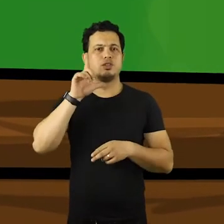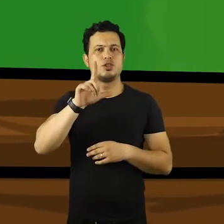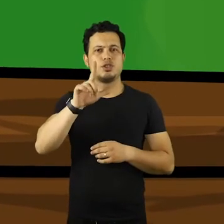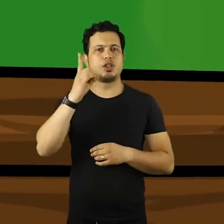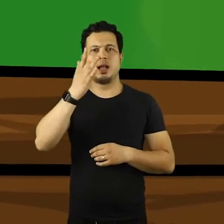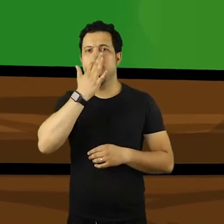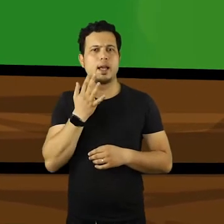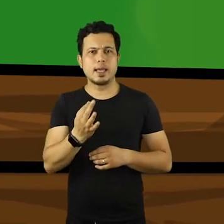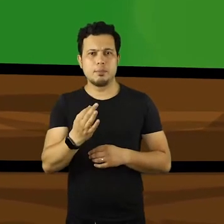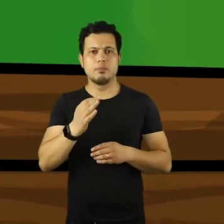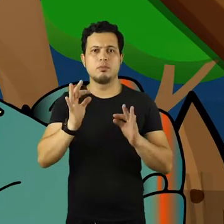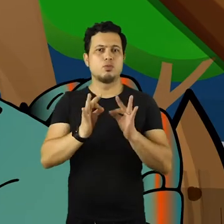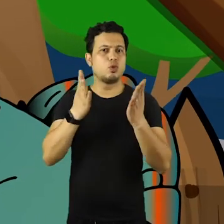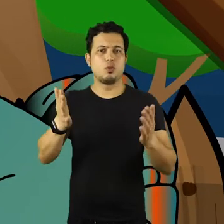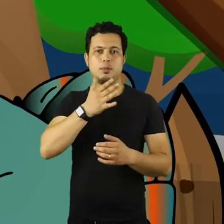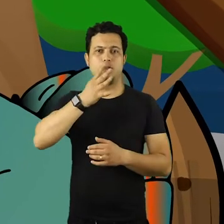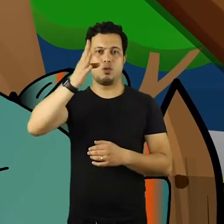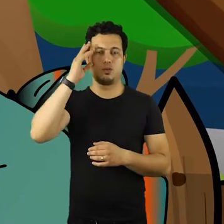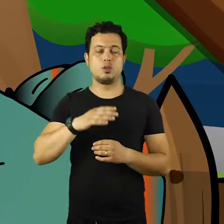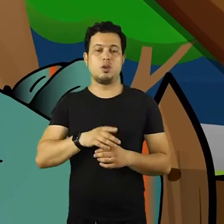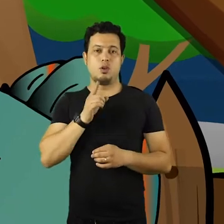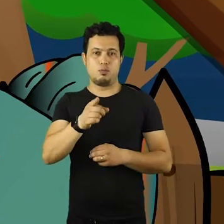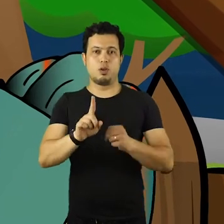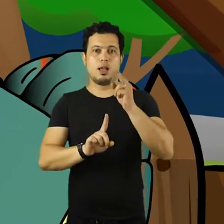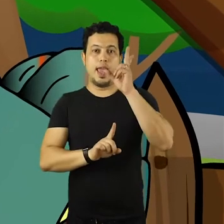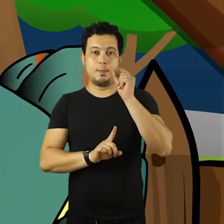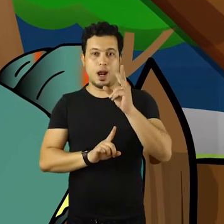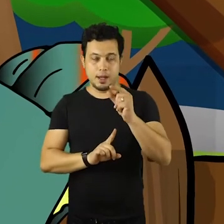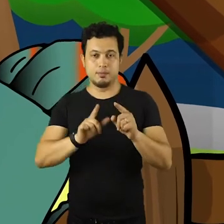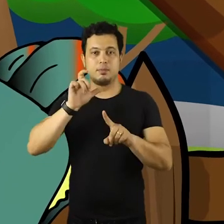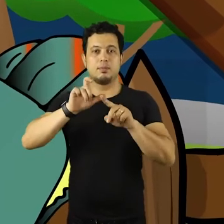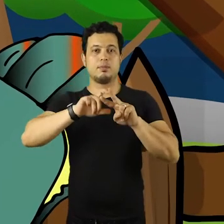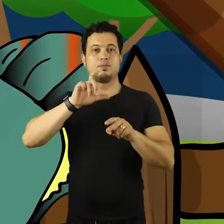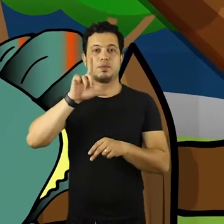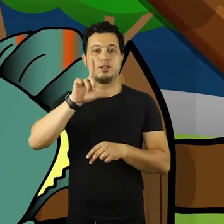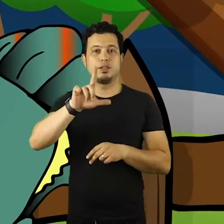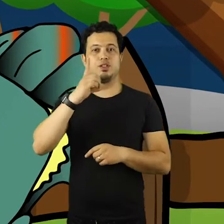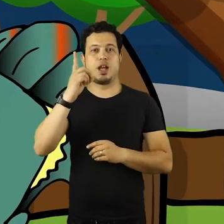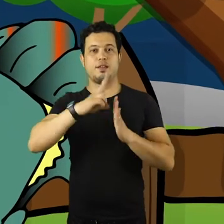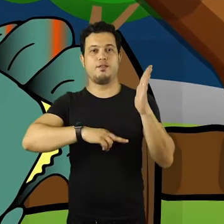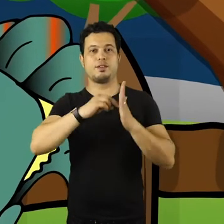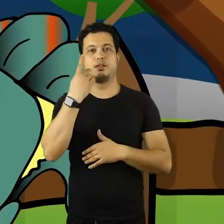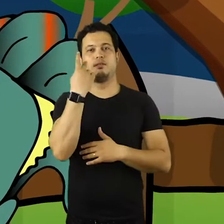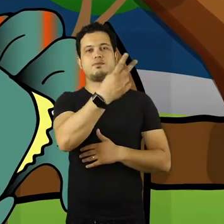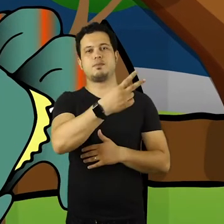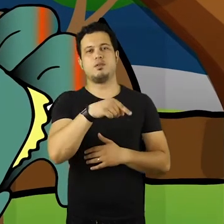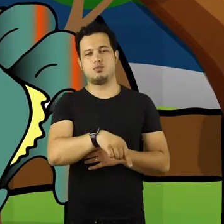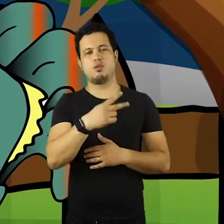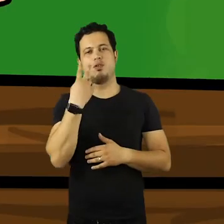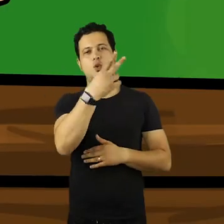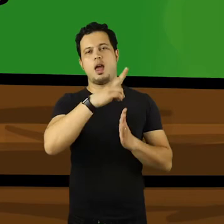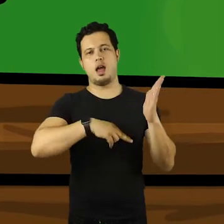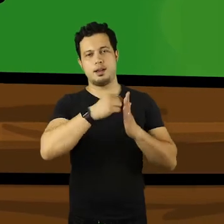Neler oluyor Bilgi horoz? Bu İbrahim Çallı'nın fırçası çocuklar. Ama size tam olarak neden geldi